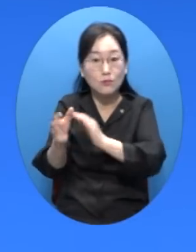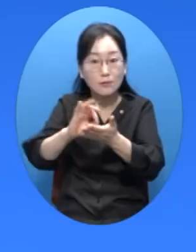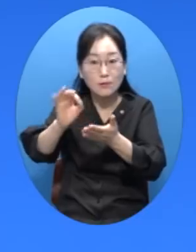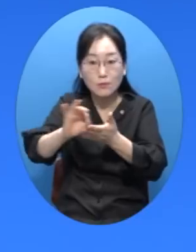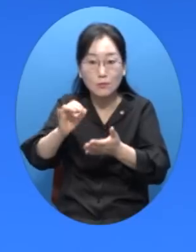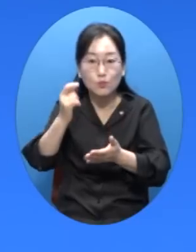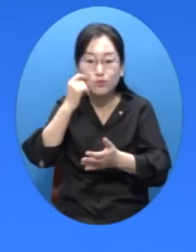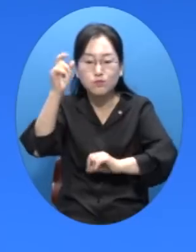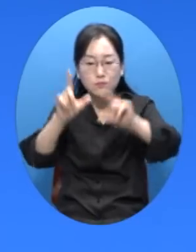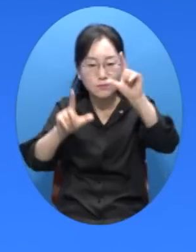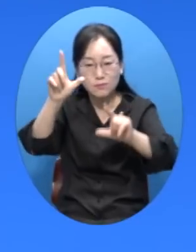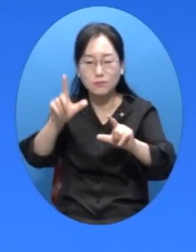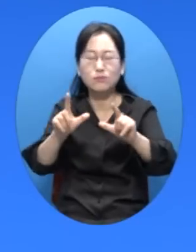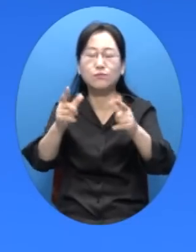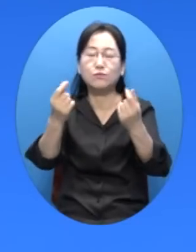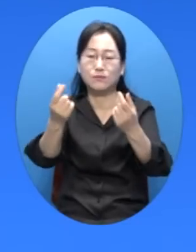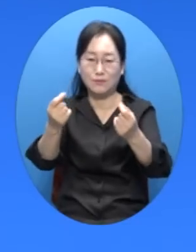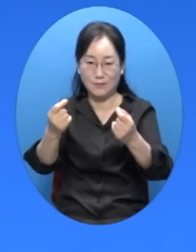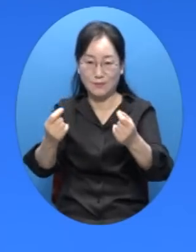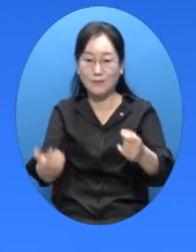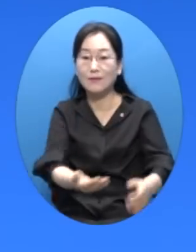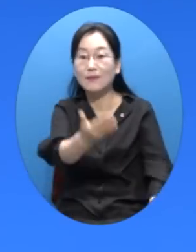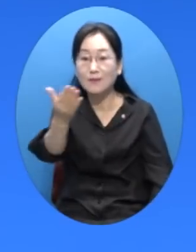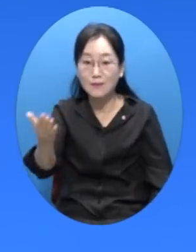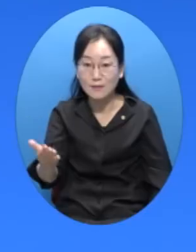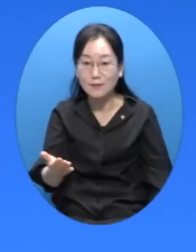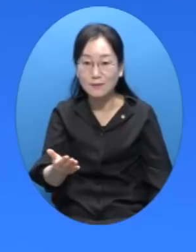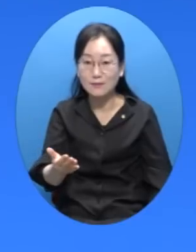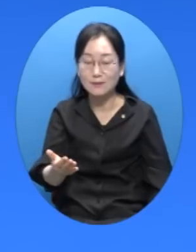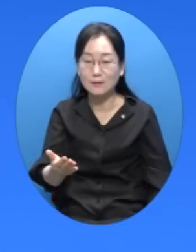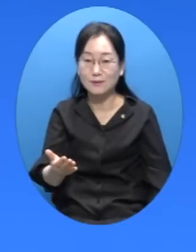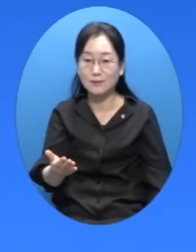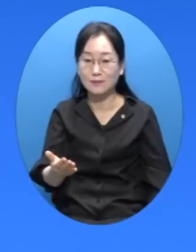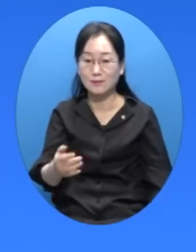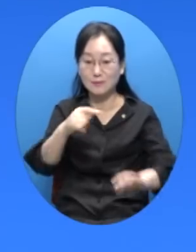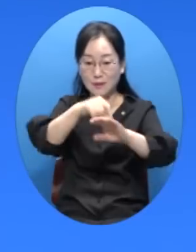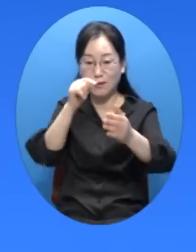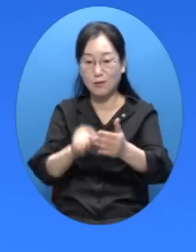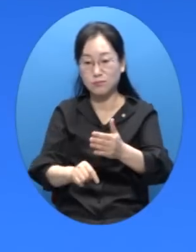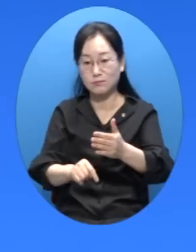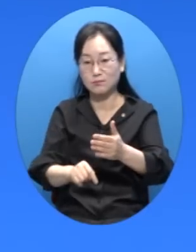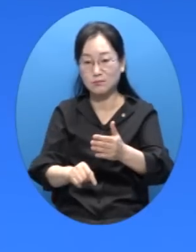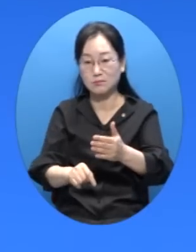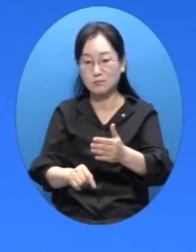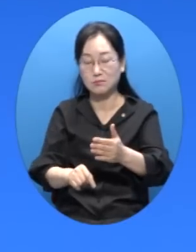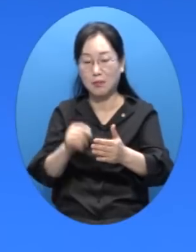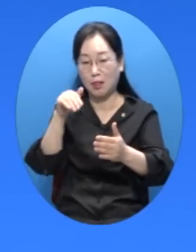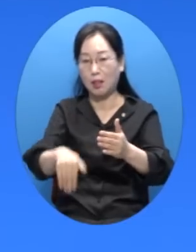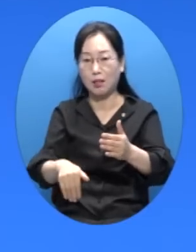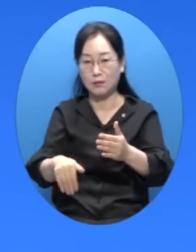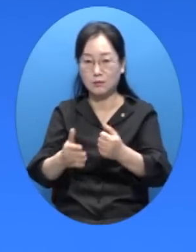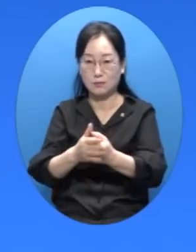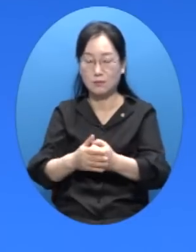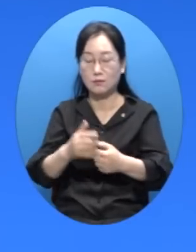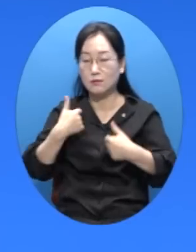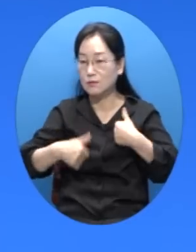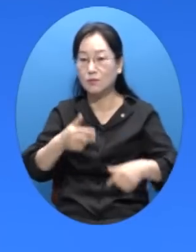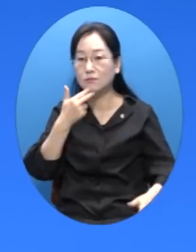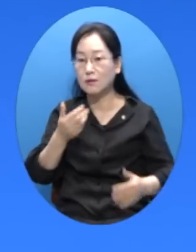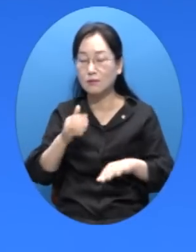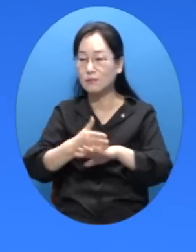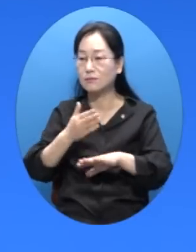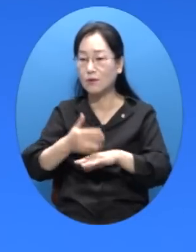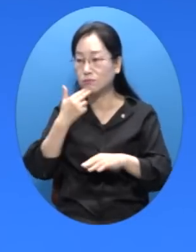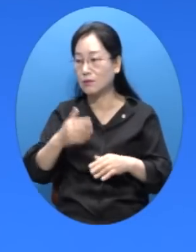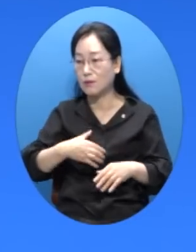그런 모습에 있는 사람처럼 여러분의 심령이 메말라서 기쁨도 없고 감사도